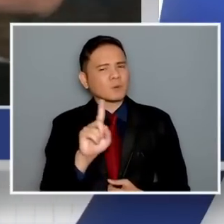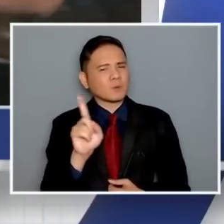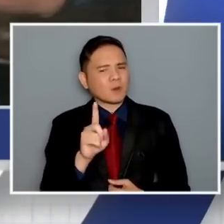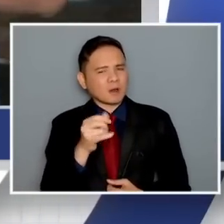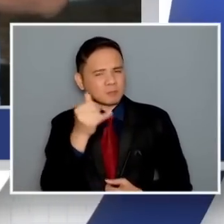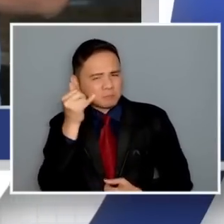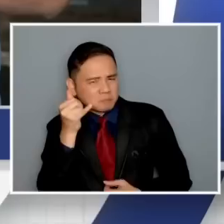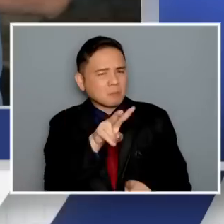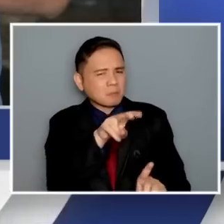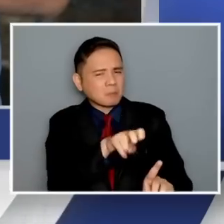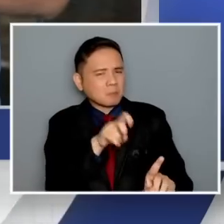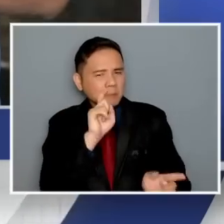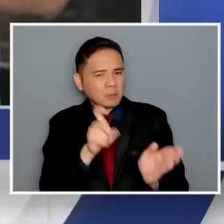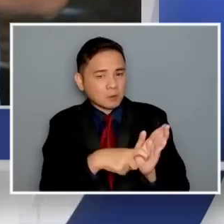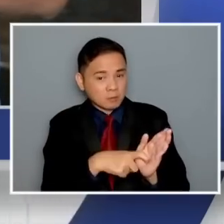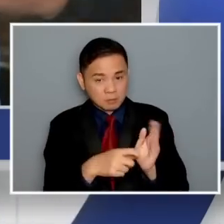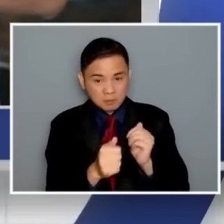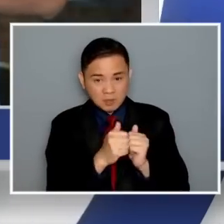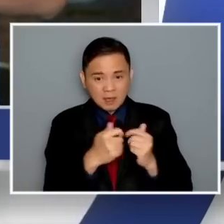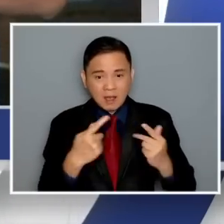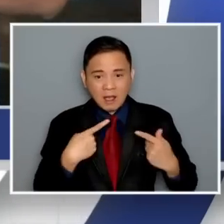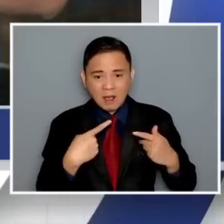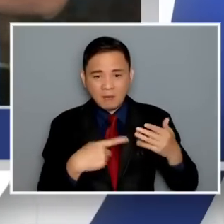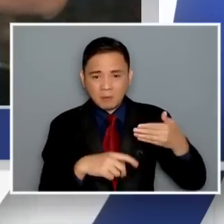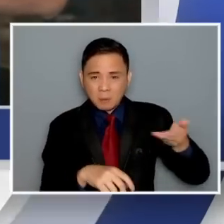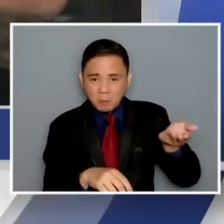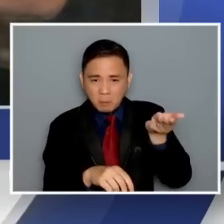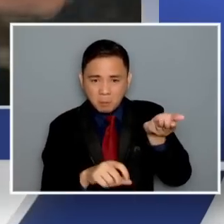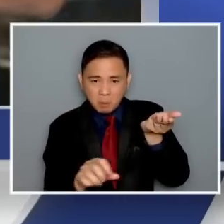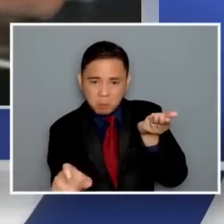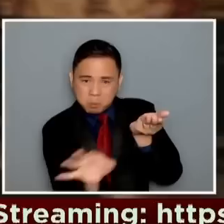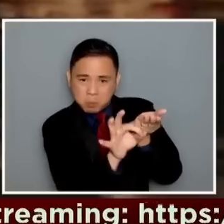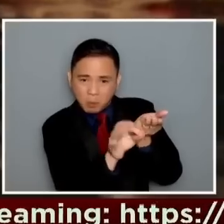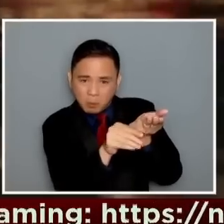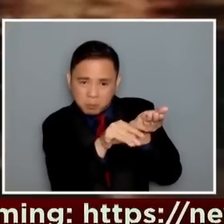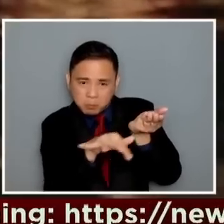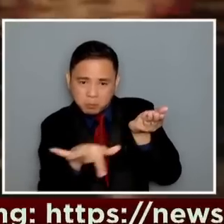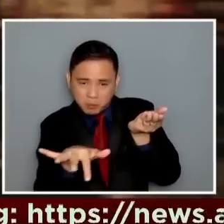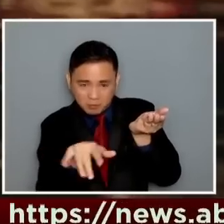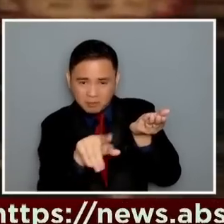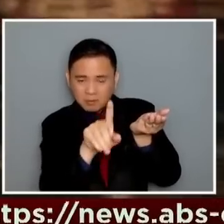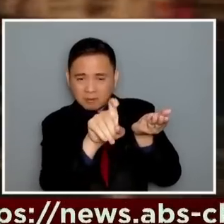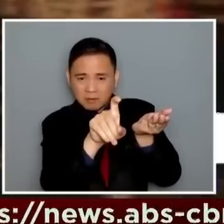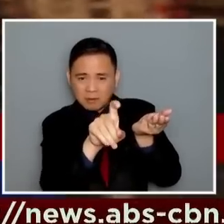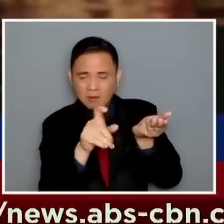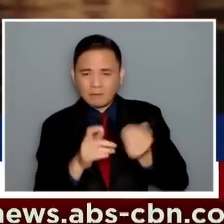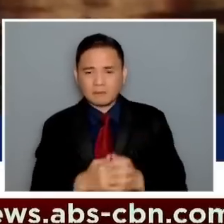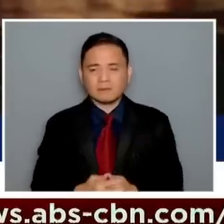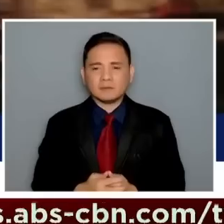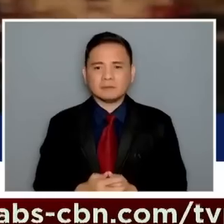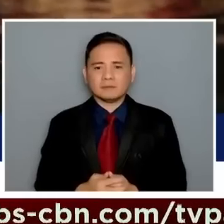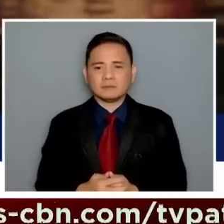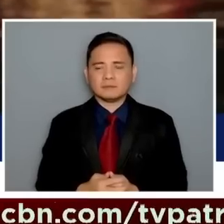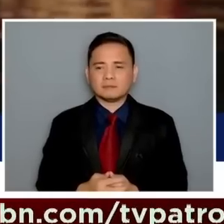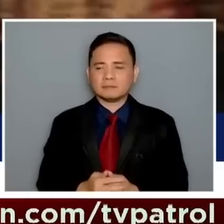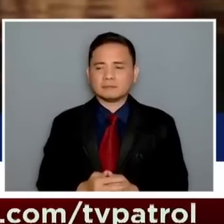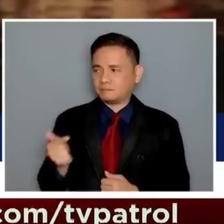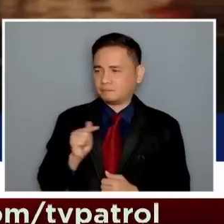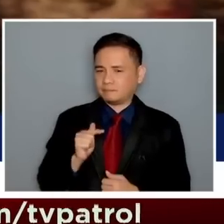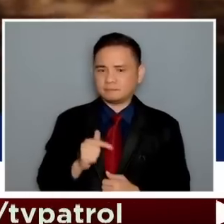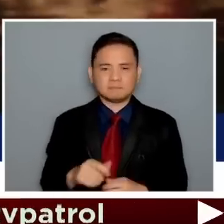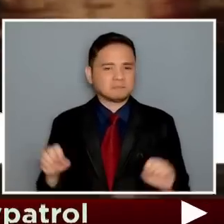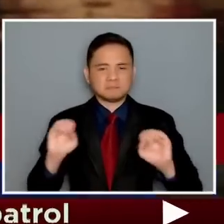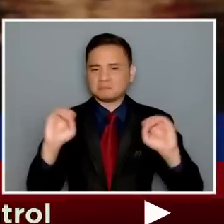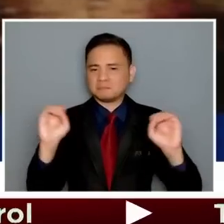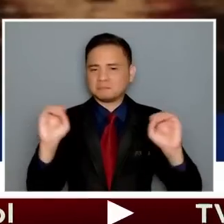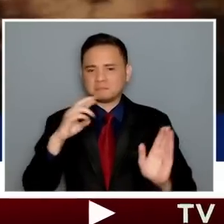doon sa nakalutas? Henry, sa ngayon ay wala pang inilalabas na report